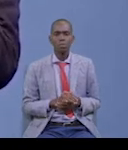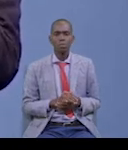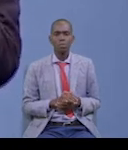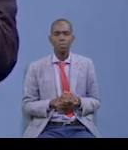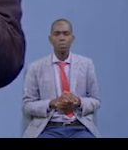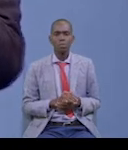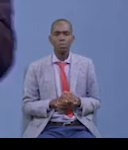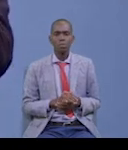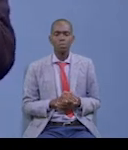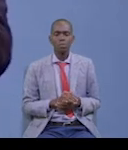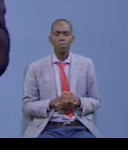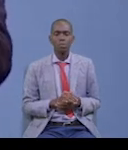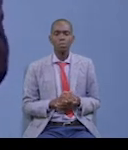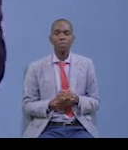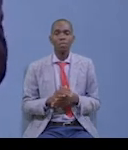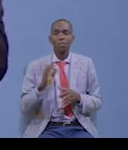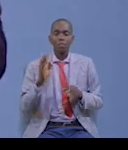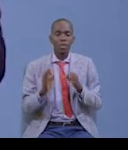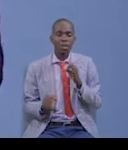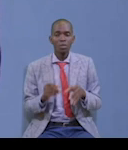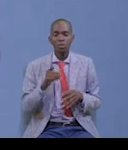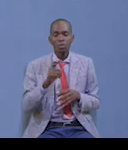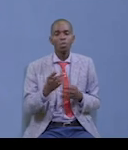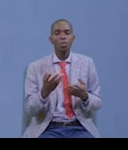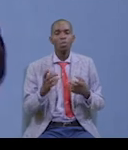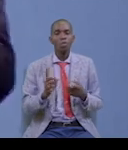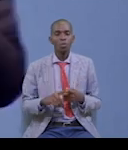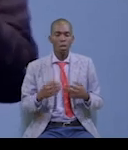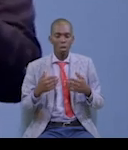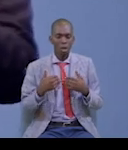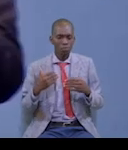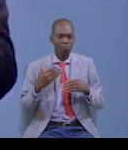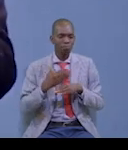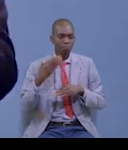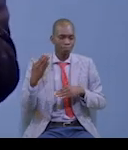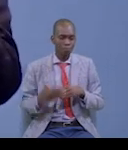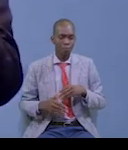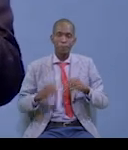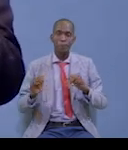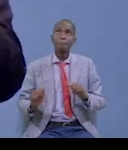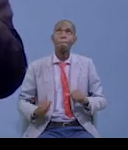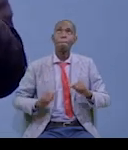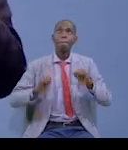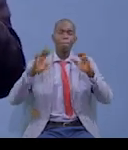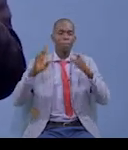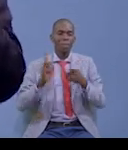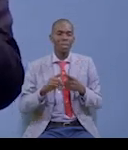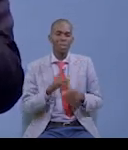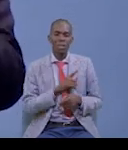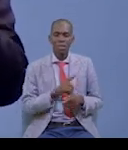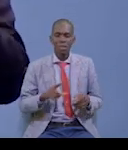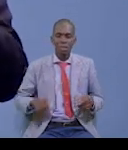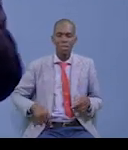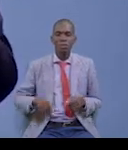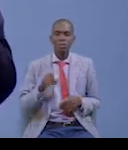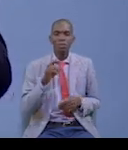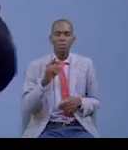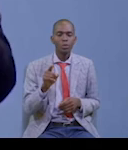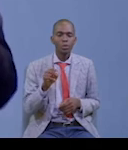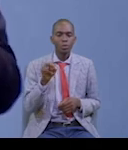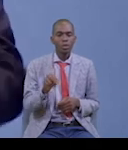అని చెప్తాడు. If you are going to have permanent surrender to the Lord, మీరు ప్రభువుకు శాశ్వతంగా లోబడినట్లయితే, you have